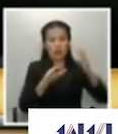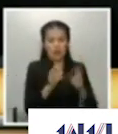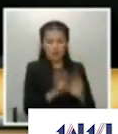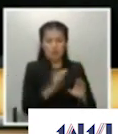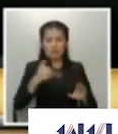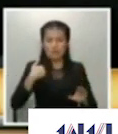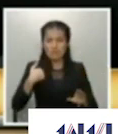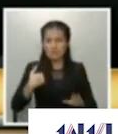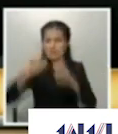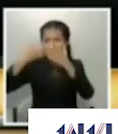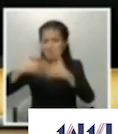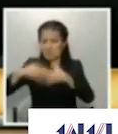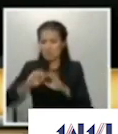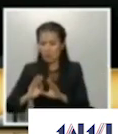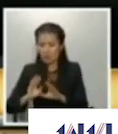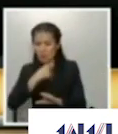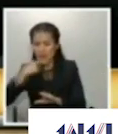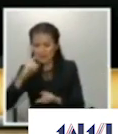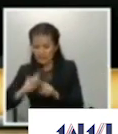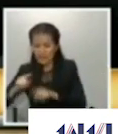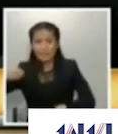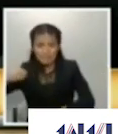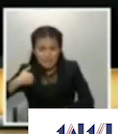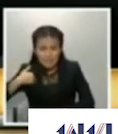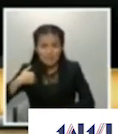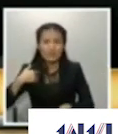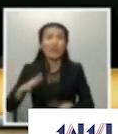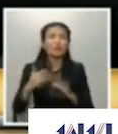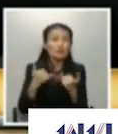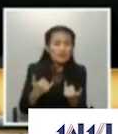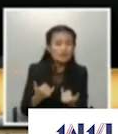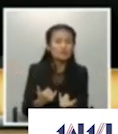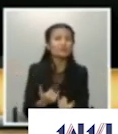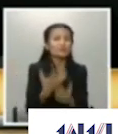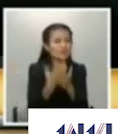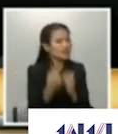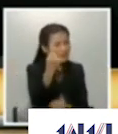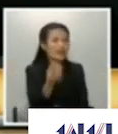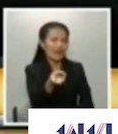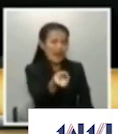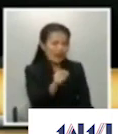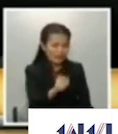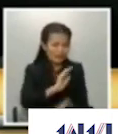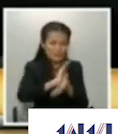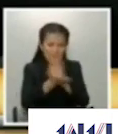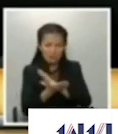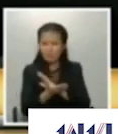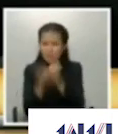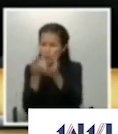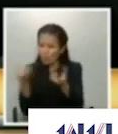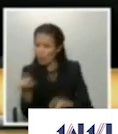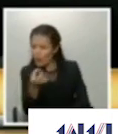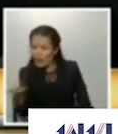นทุกอย่างมีครบเหลือแต่จะเพิ่มว่าจะแปรข้าวรูปแบบไปเป็นสินค้าอะไรเพราะฉ